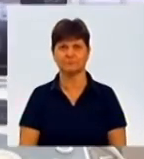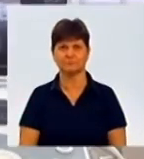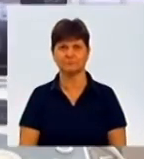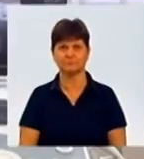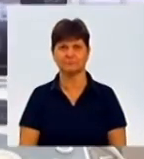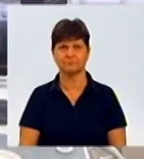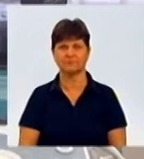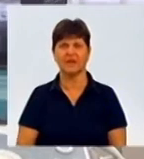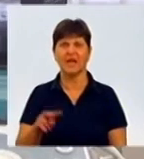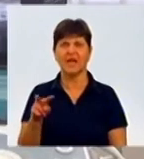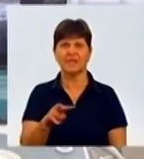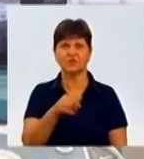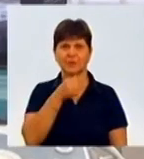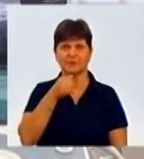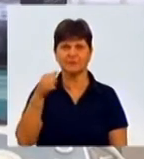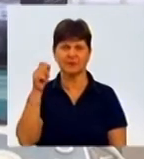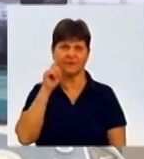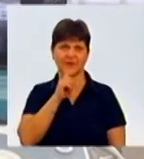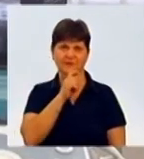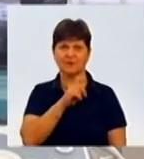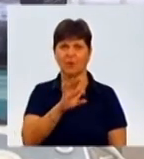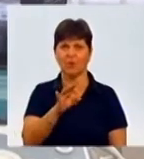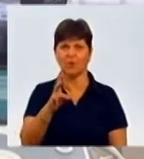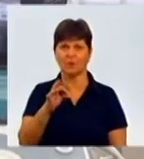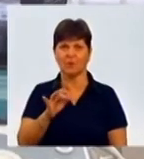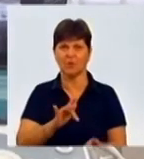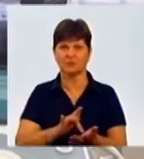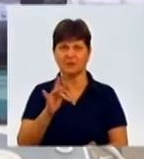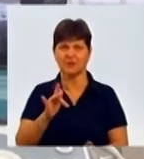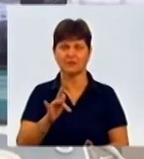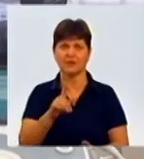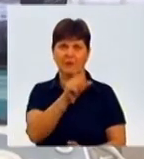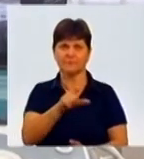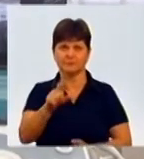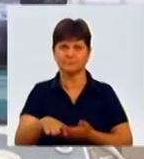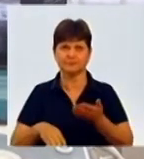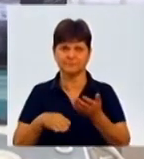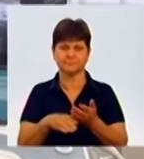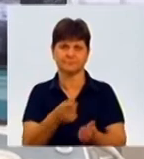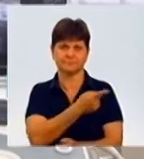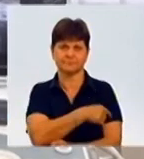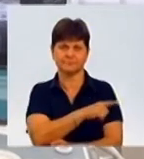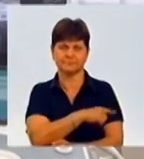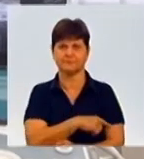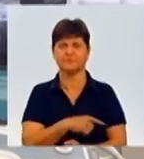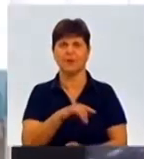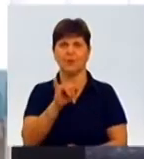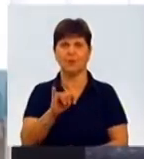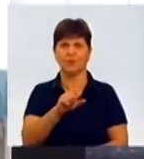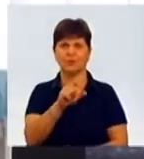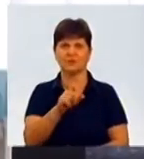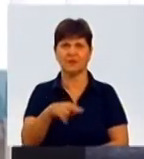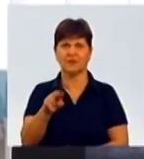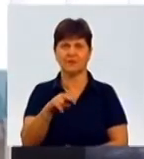У листопаді минулого року Вінницькому онкологічному центру меценати подарували пересувний УЗД-апарат. Його вартість – понад 1 мільйон гривень.